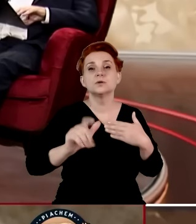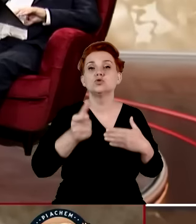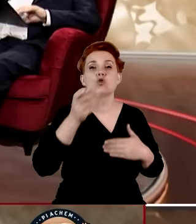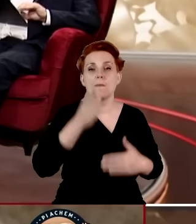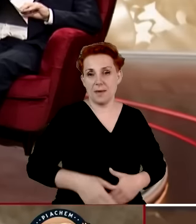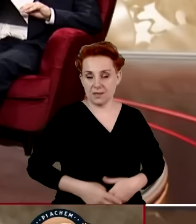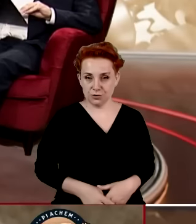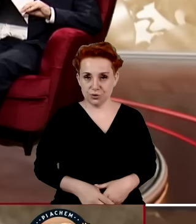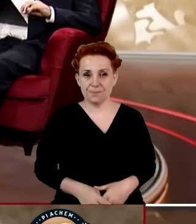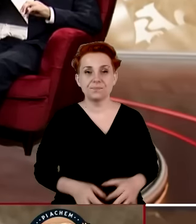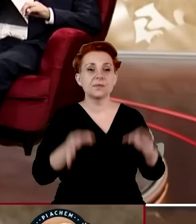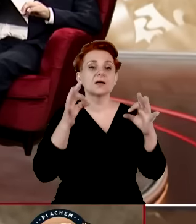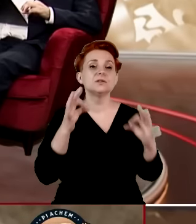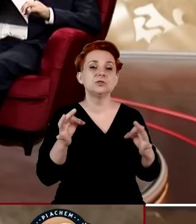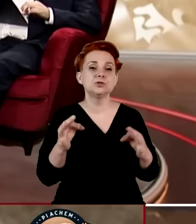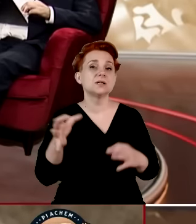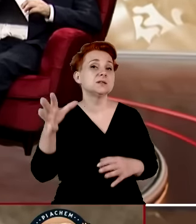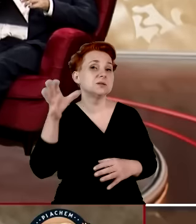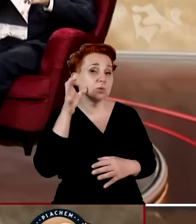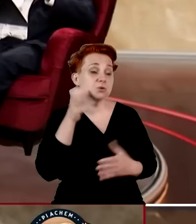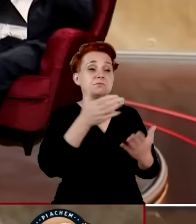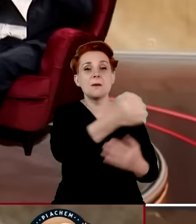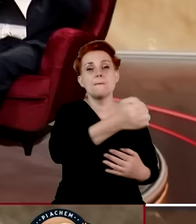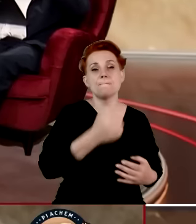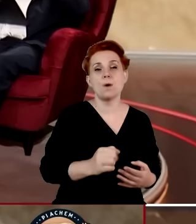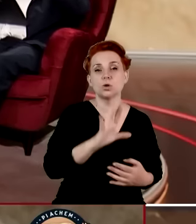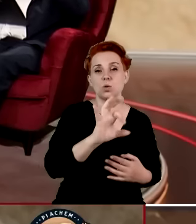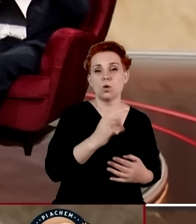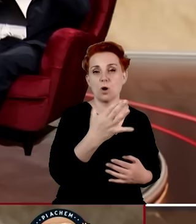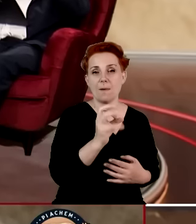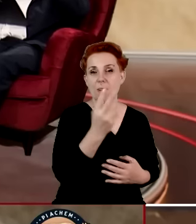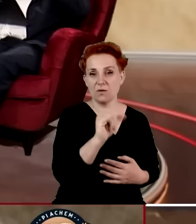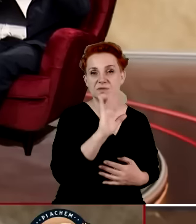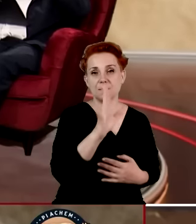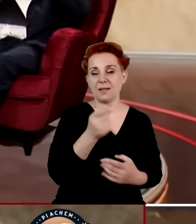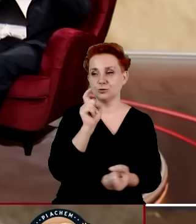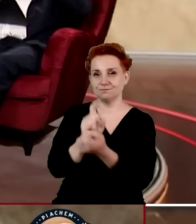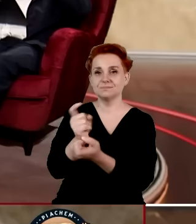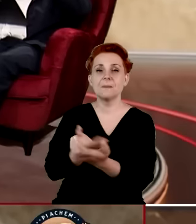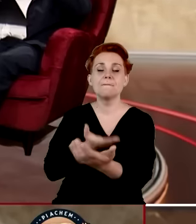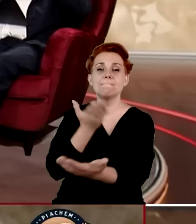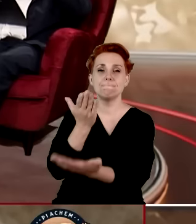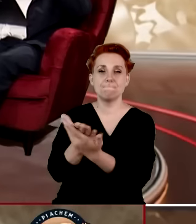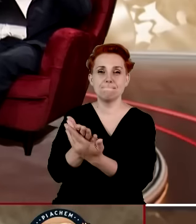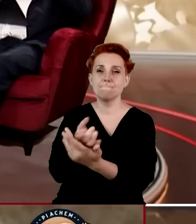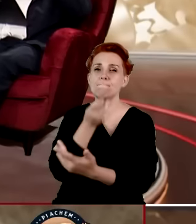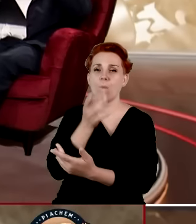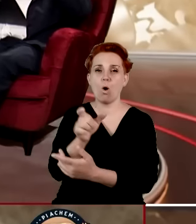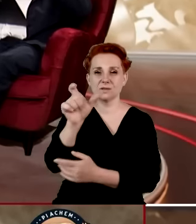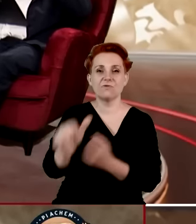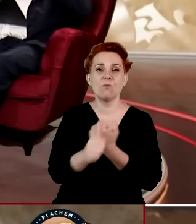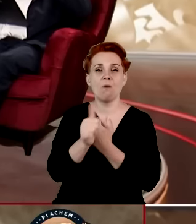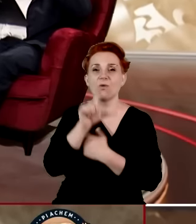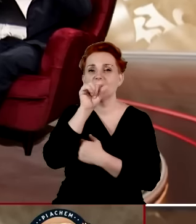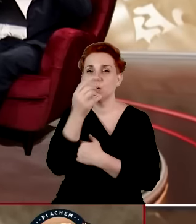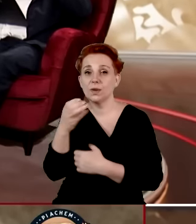no dzisiaj słyszymy o tym, że poseł Romanowski z jednej strony pozwie pana Tuska za tego tweeta, którego